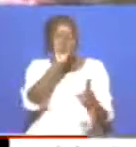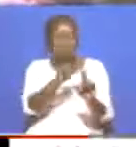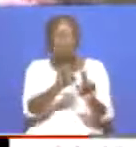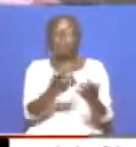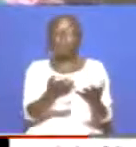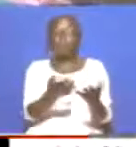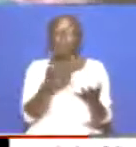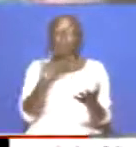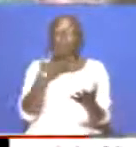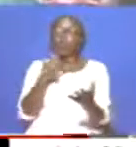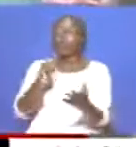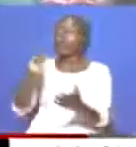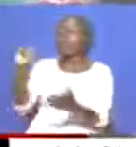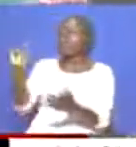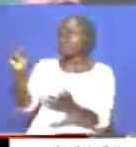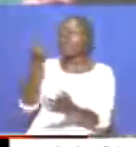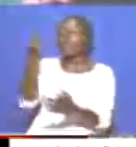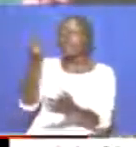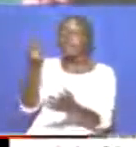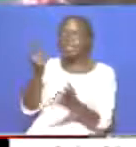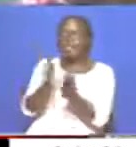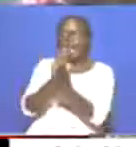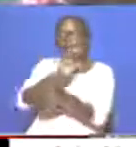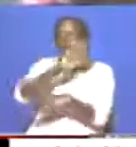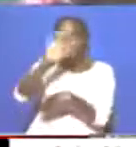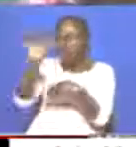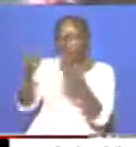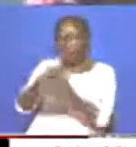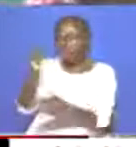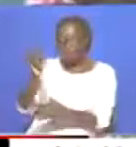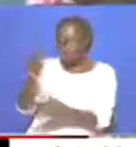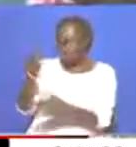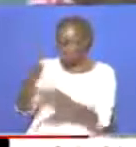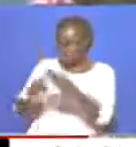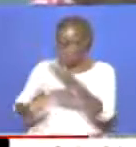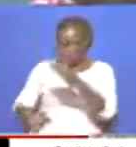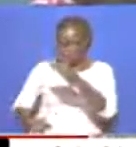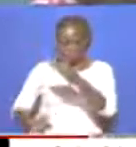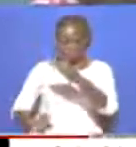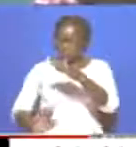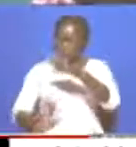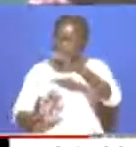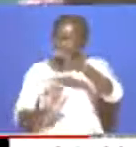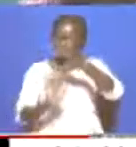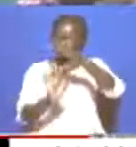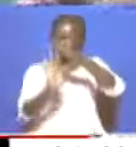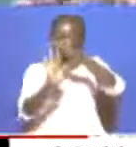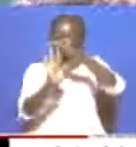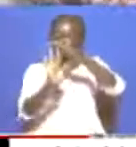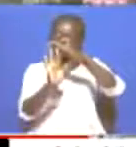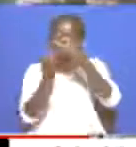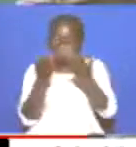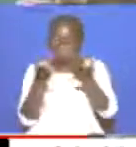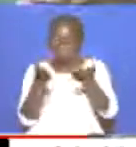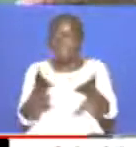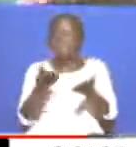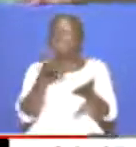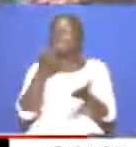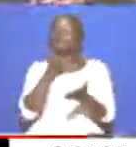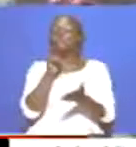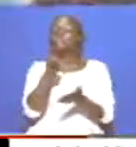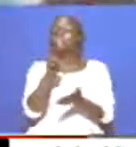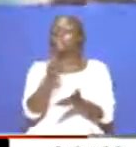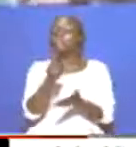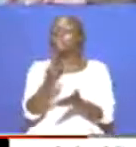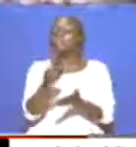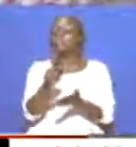Tunataka Kenya iwe ya Wakenya wote kutoka chini kwenda juu. Na ndio tuko hapa kuambia kura